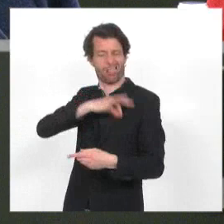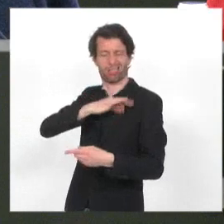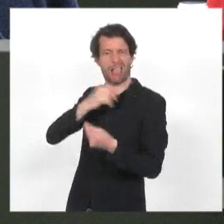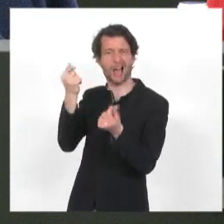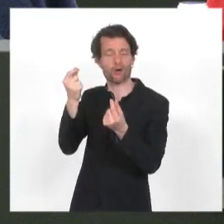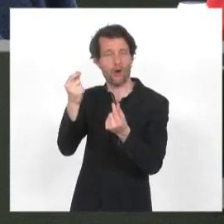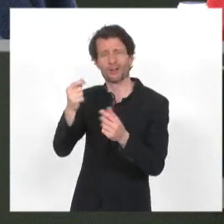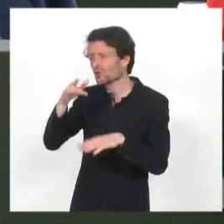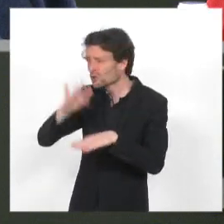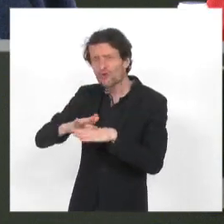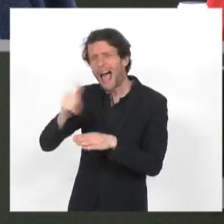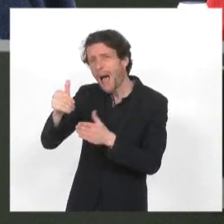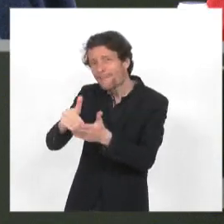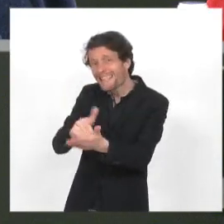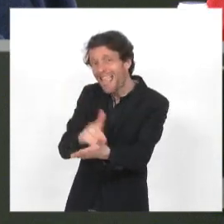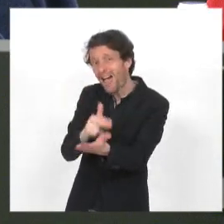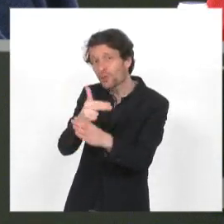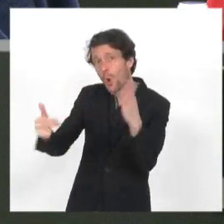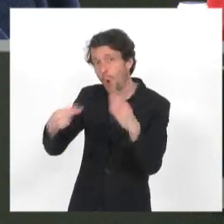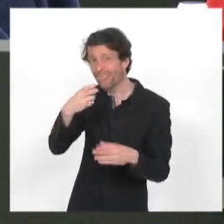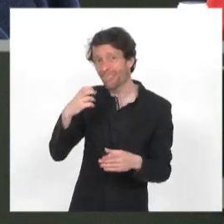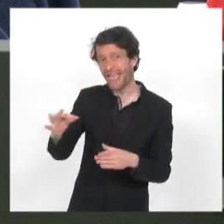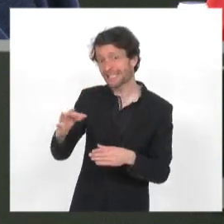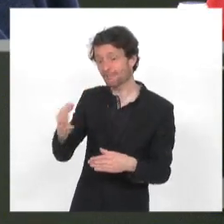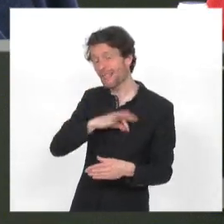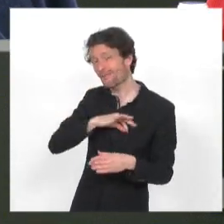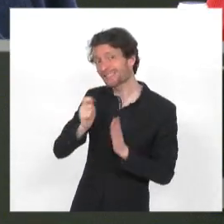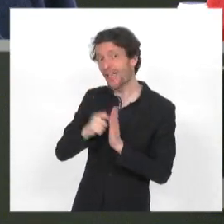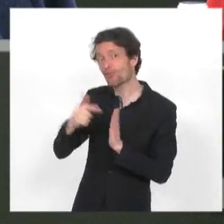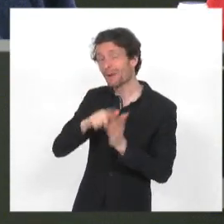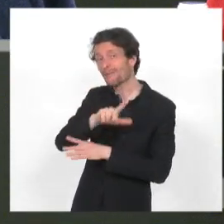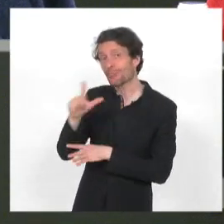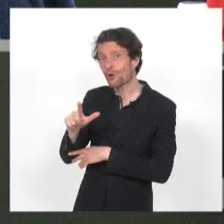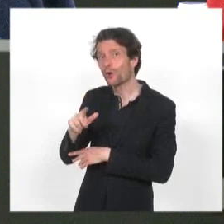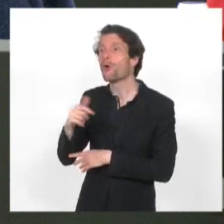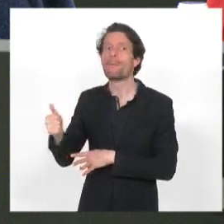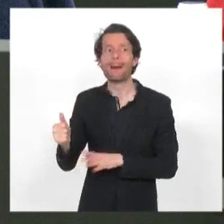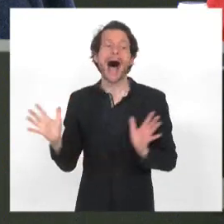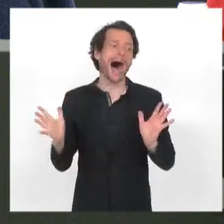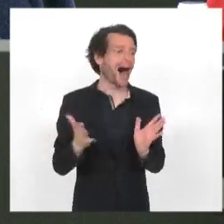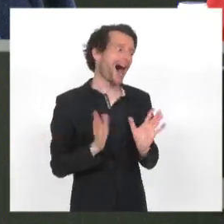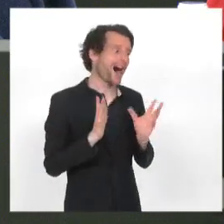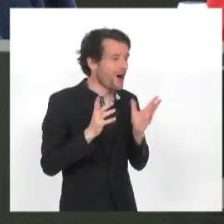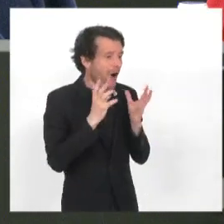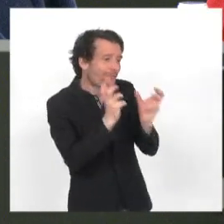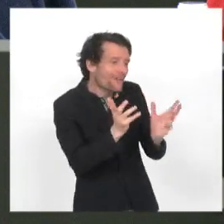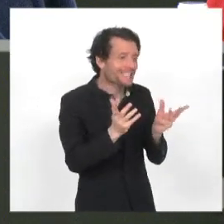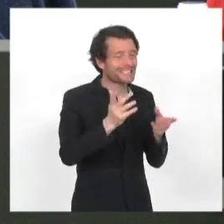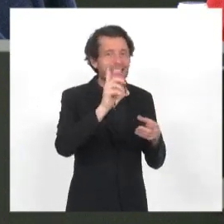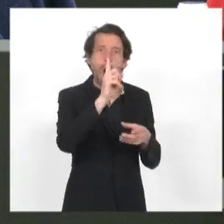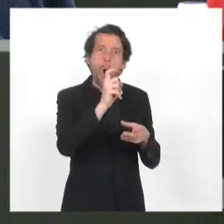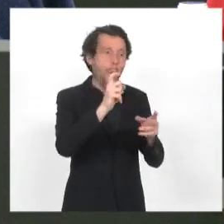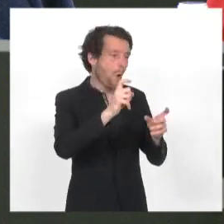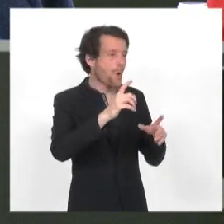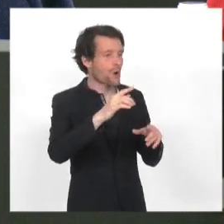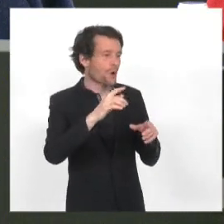près d'1 milliard d'euros de bénéfices nets en 2022, trouverait un intérêt à faire diminuer la consommation de ses clients sans augmenter le prix de